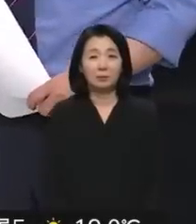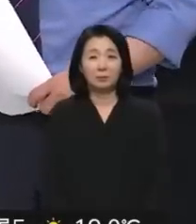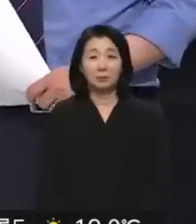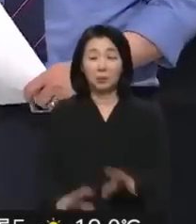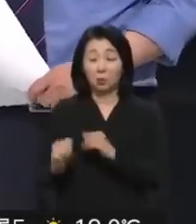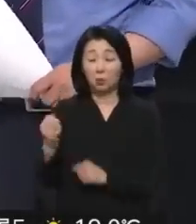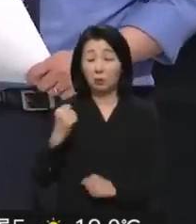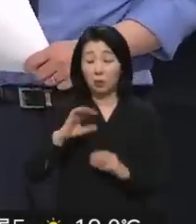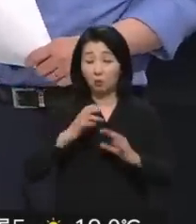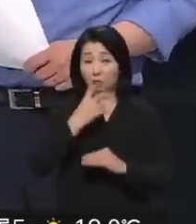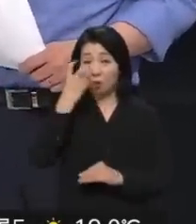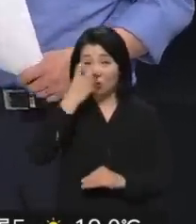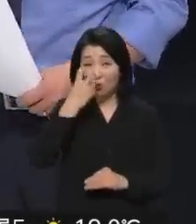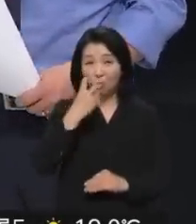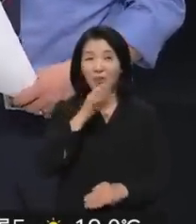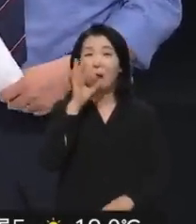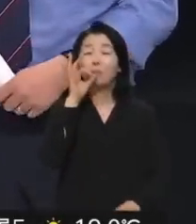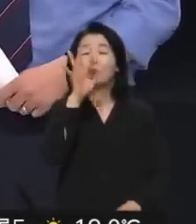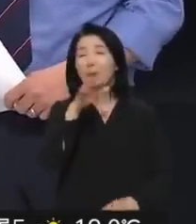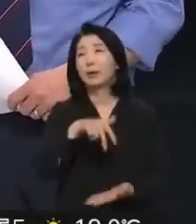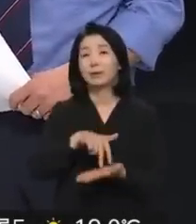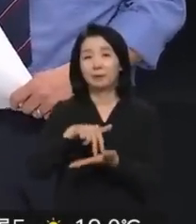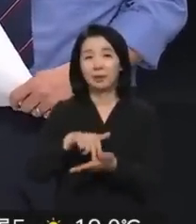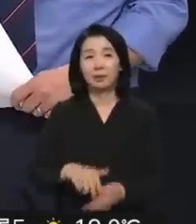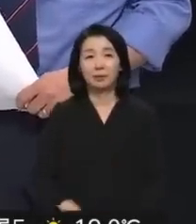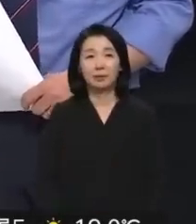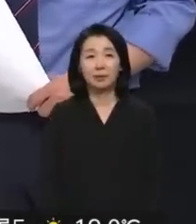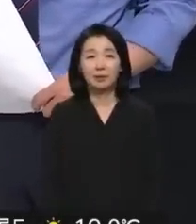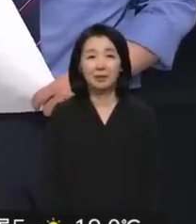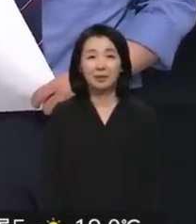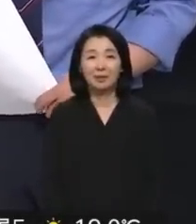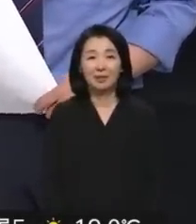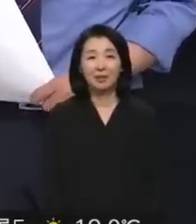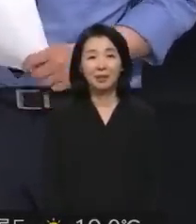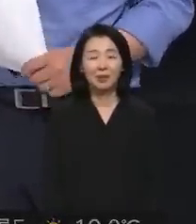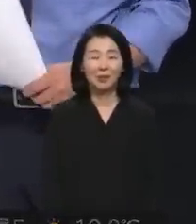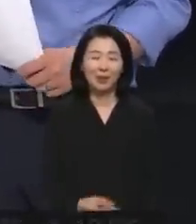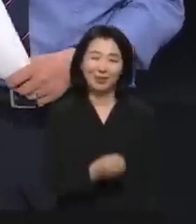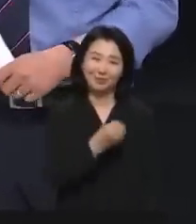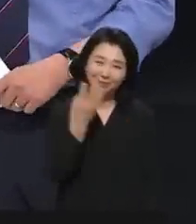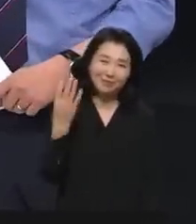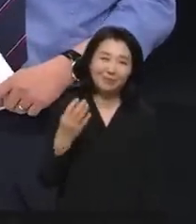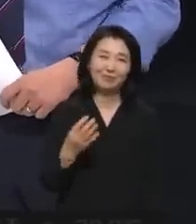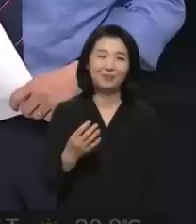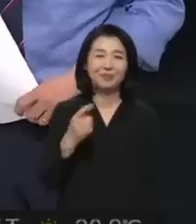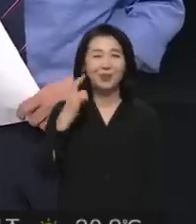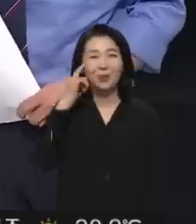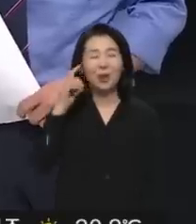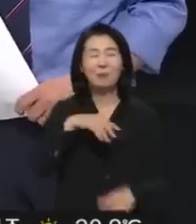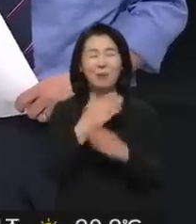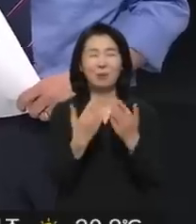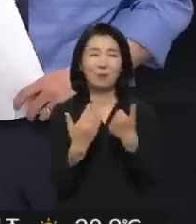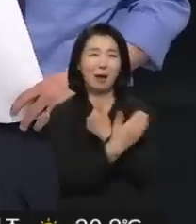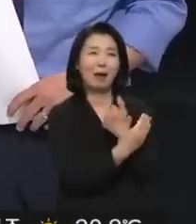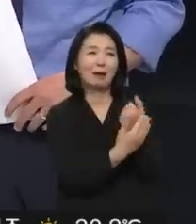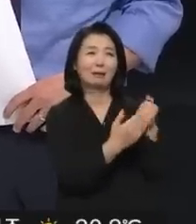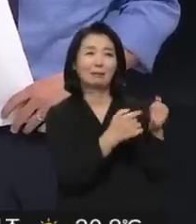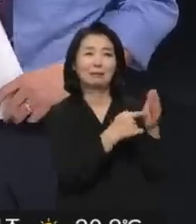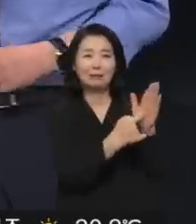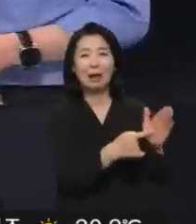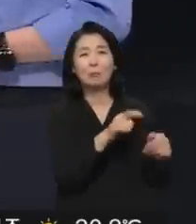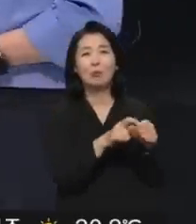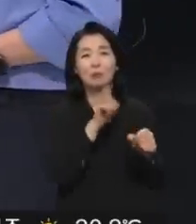국민의힘은 국정조사는 불가하다는 입장이죠. 전가의 보도인 기승전 방탄을 또다시